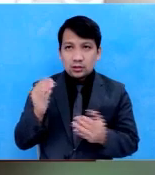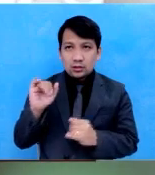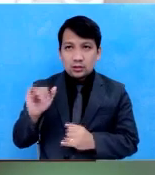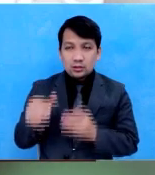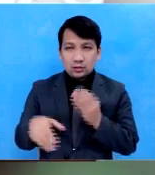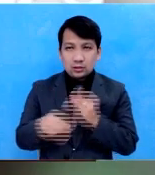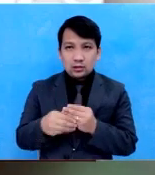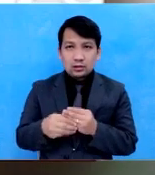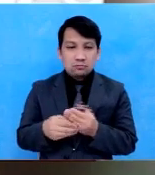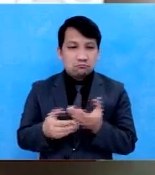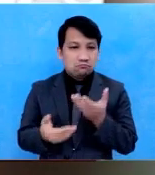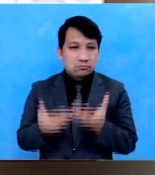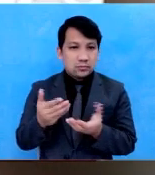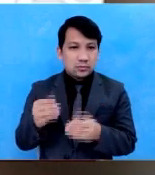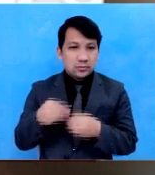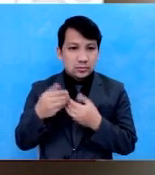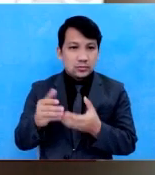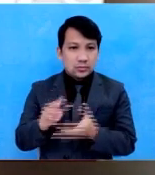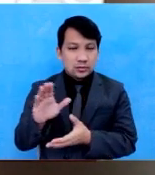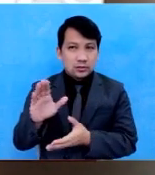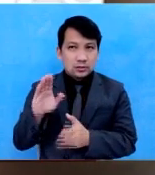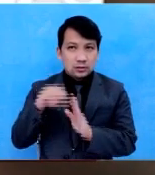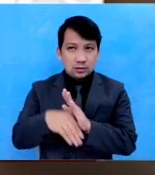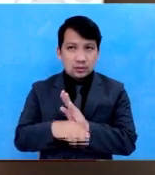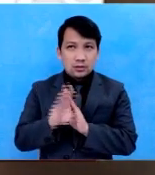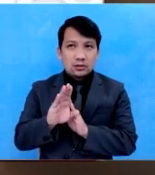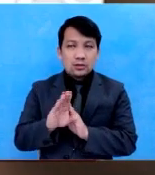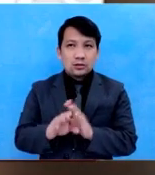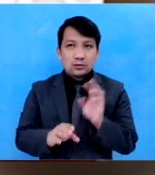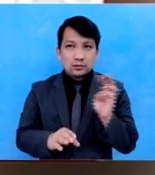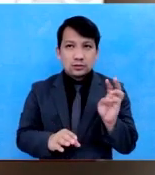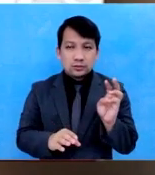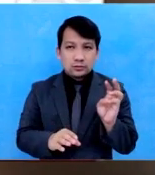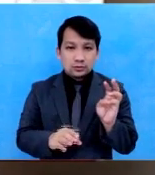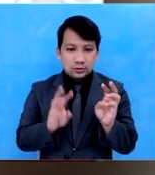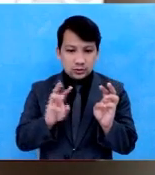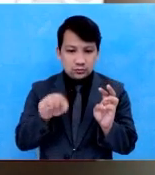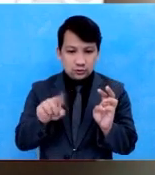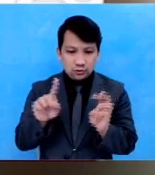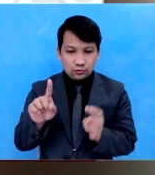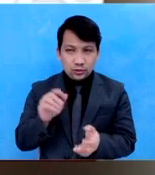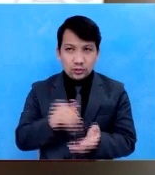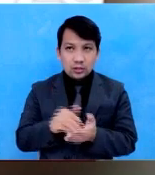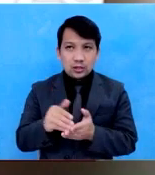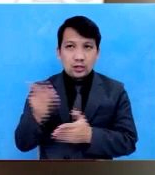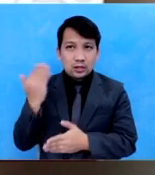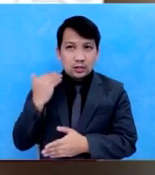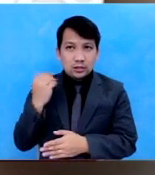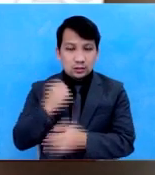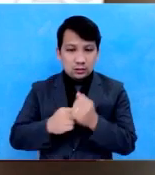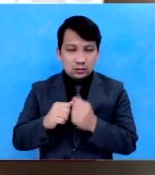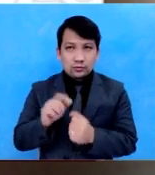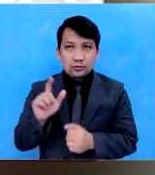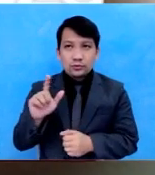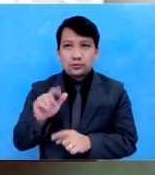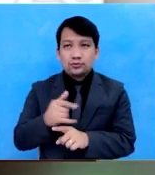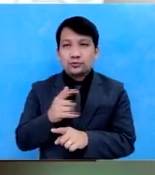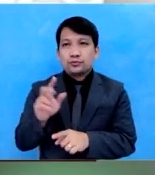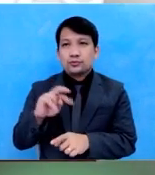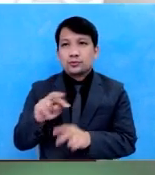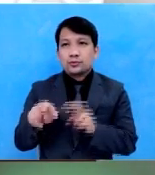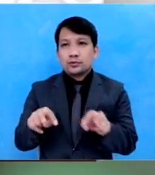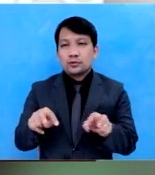2018 yet. And given yung inflation rate of 6.1 nitong nakaraang June 2022,